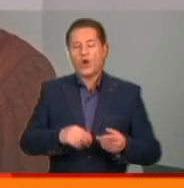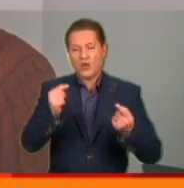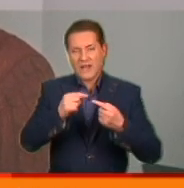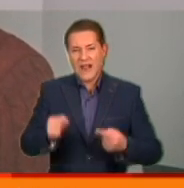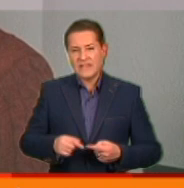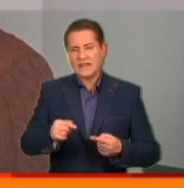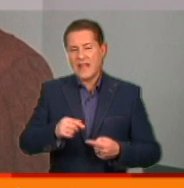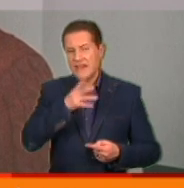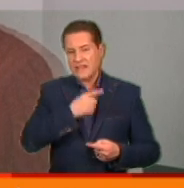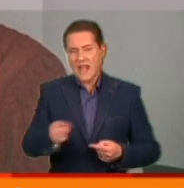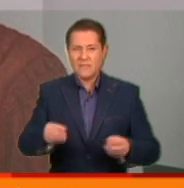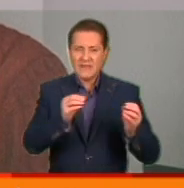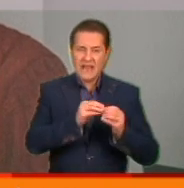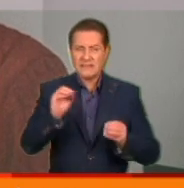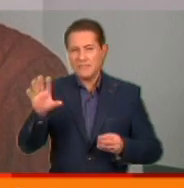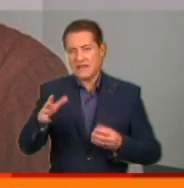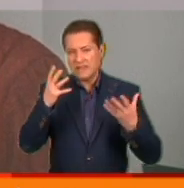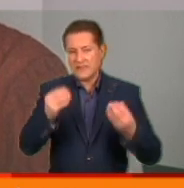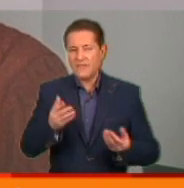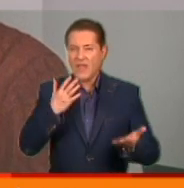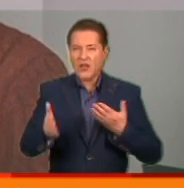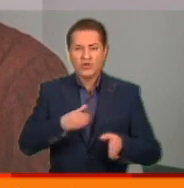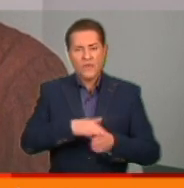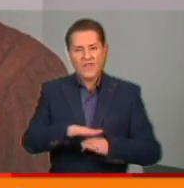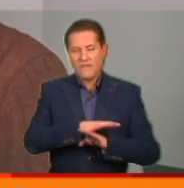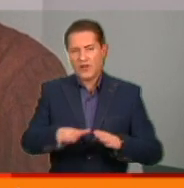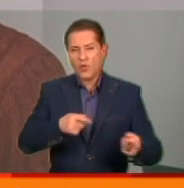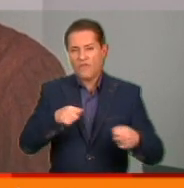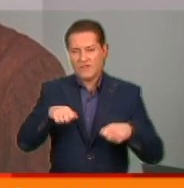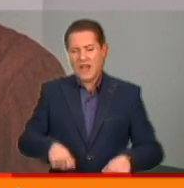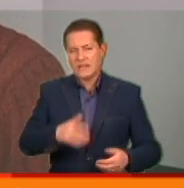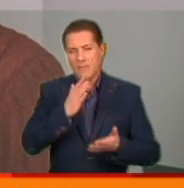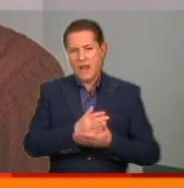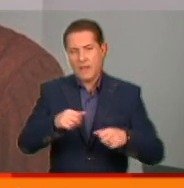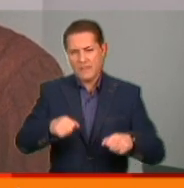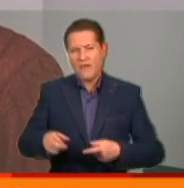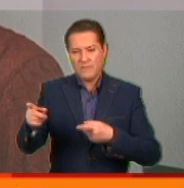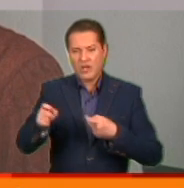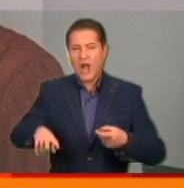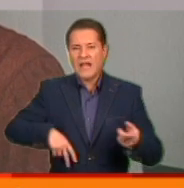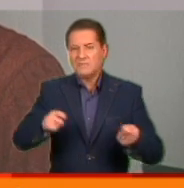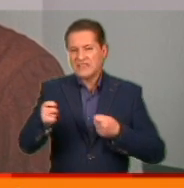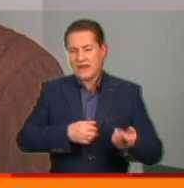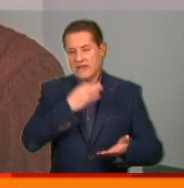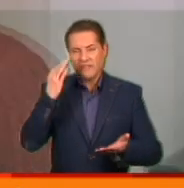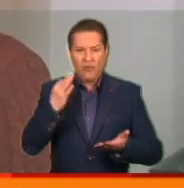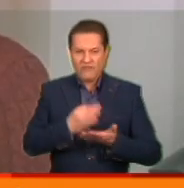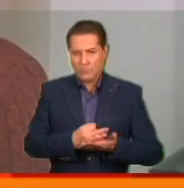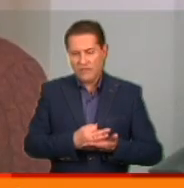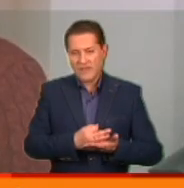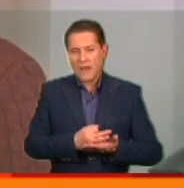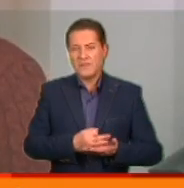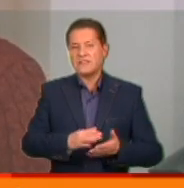приблизно 10-15 днів. Якщо вона це не виконає, місцева влада має право притягнути її до адміністративної відповідальності.